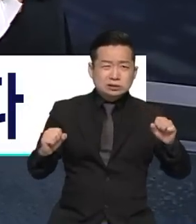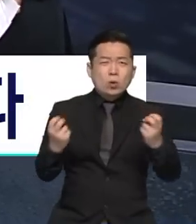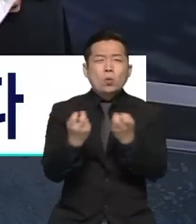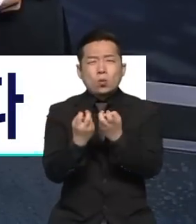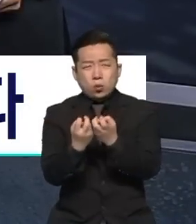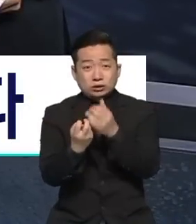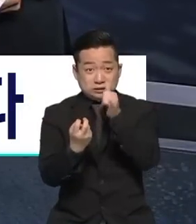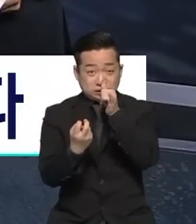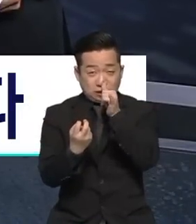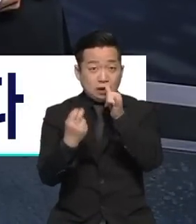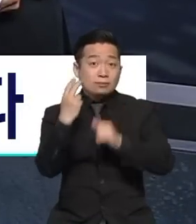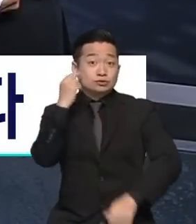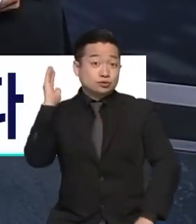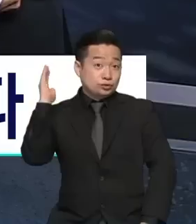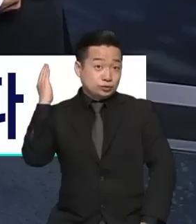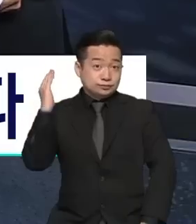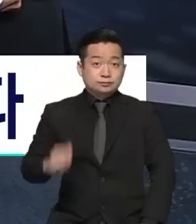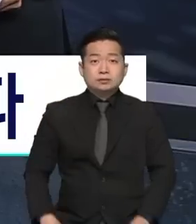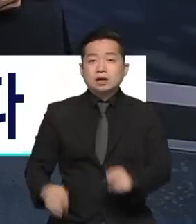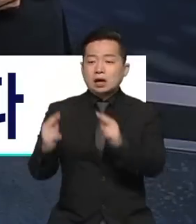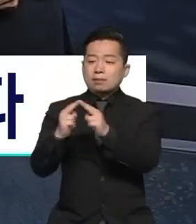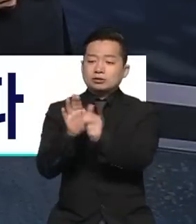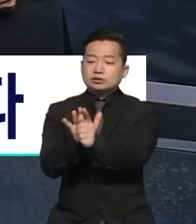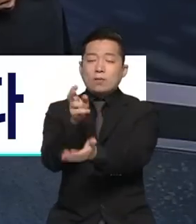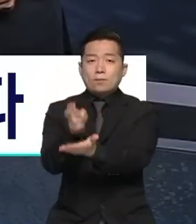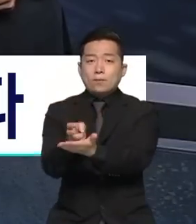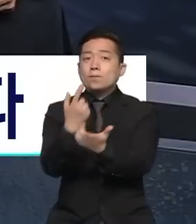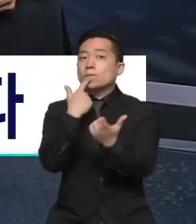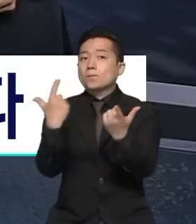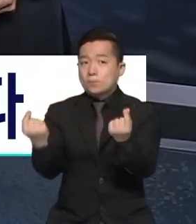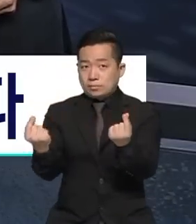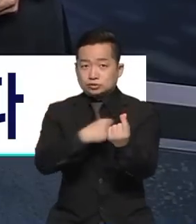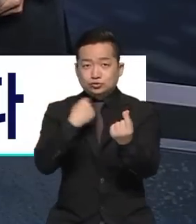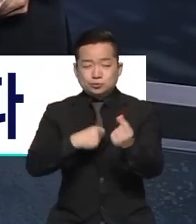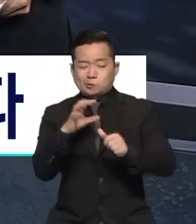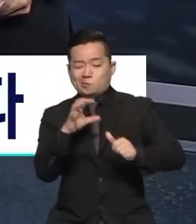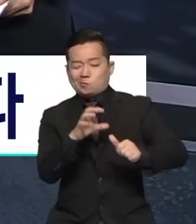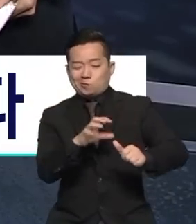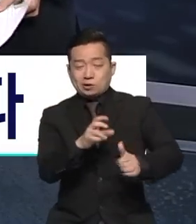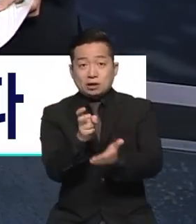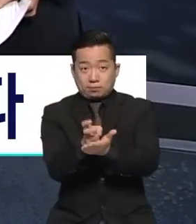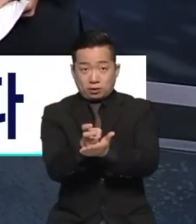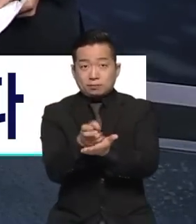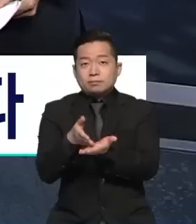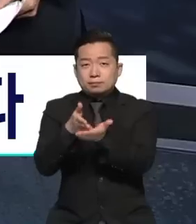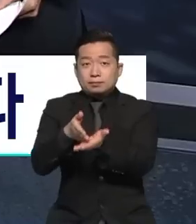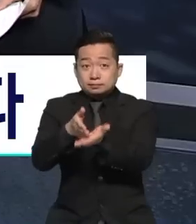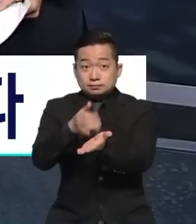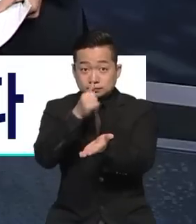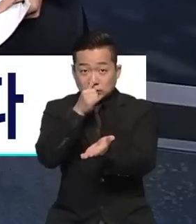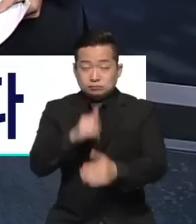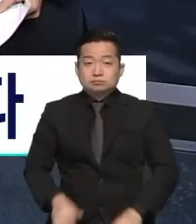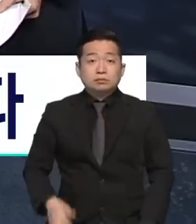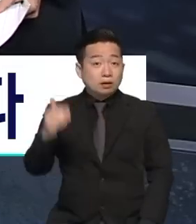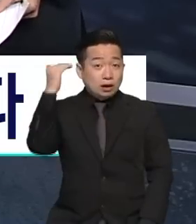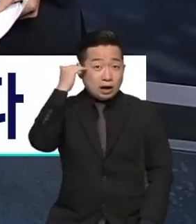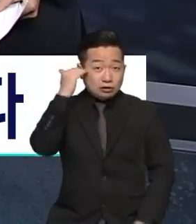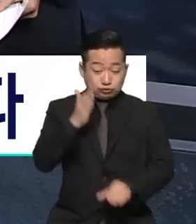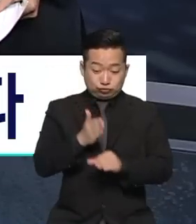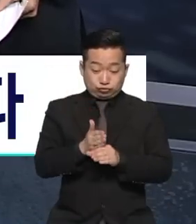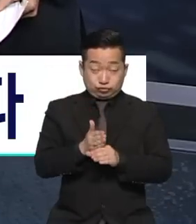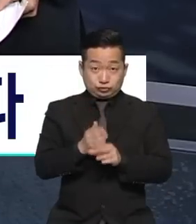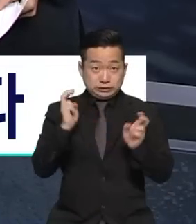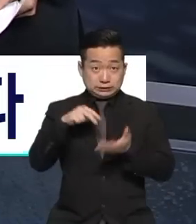있습니다. 특히 미국이 최근 반도체 지원법처럼 중국을 견제하기 위한 법안들을 잇따라 내놓으면서 우리